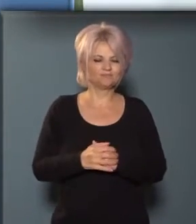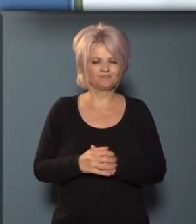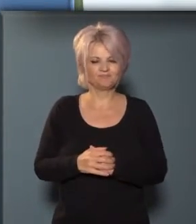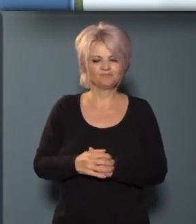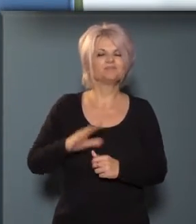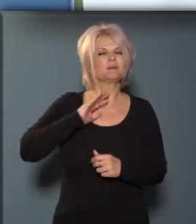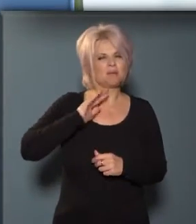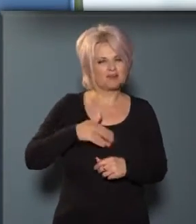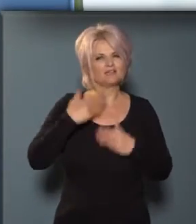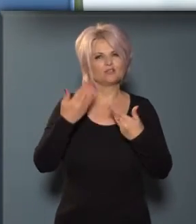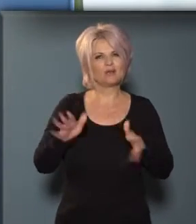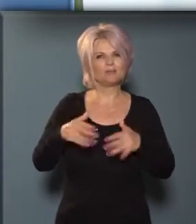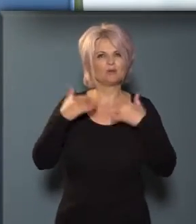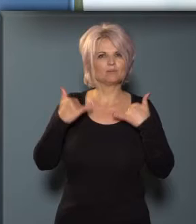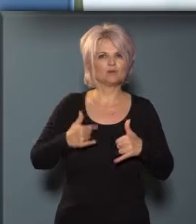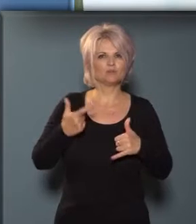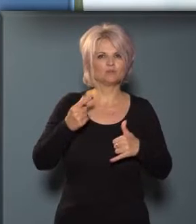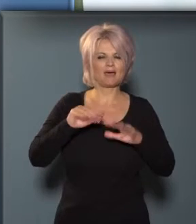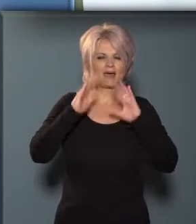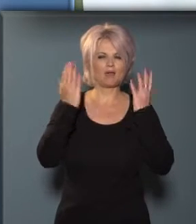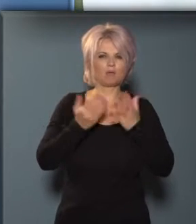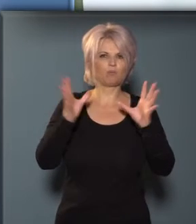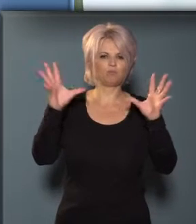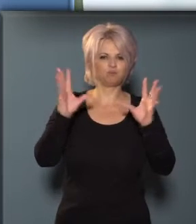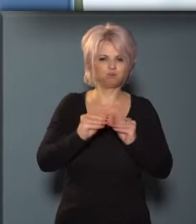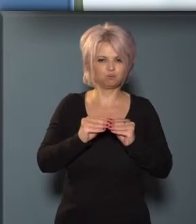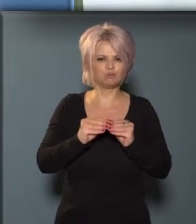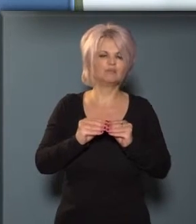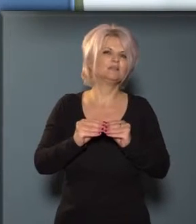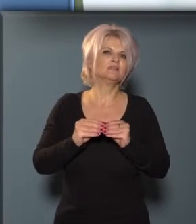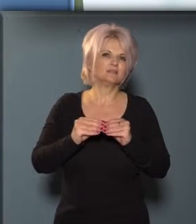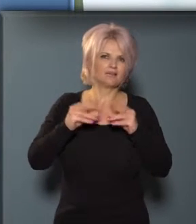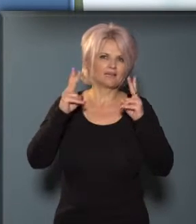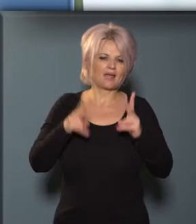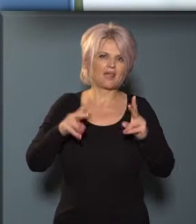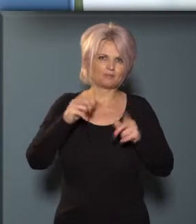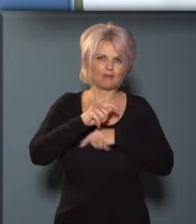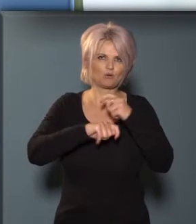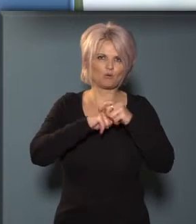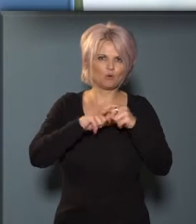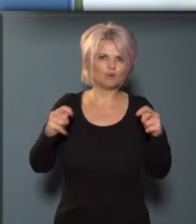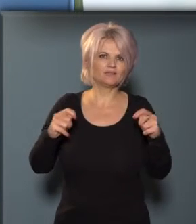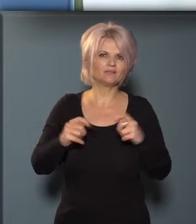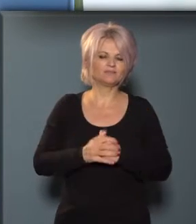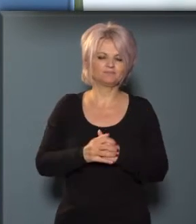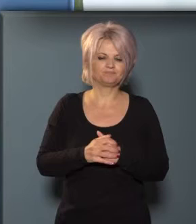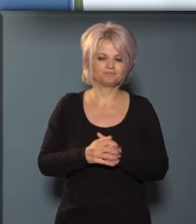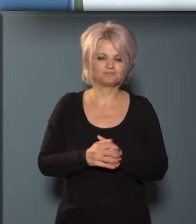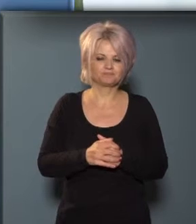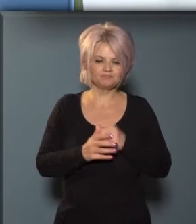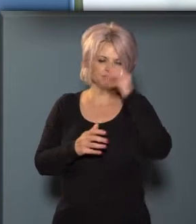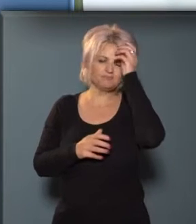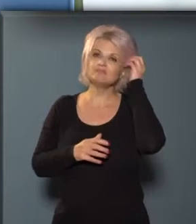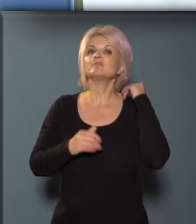azok bármikor adódhatnak, most is például egy pár labda leengedett, amikor tegnap áthoztuk, tehát most ezt kell egy gyorsan megoldani, de igazság szerint csak az, hogy